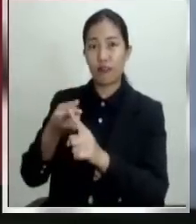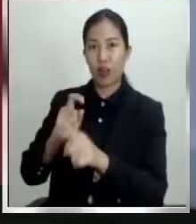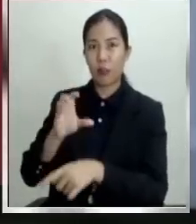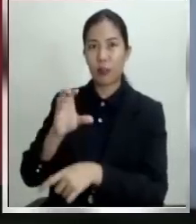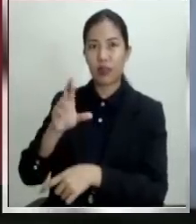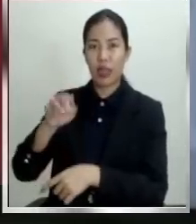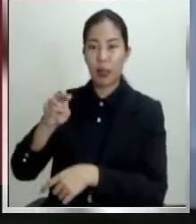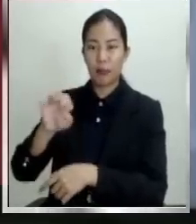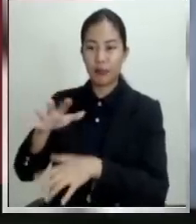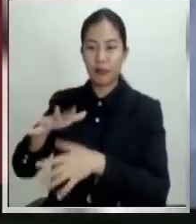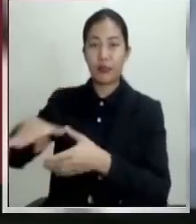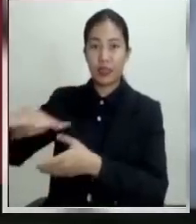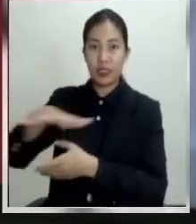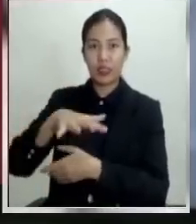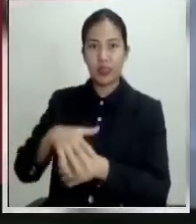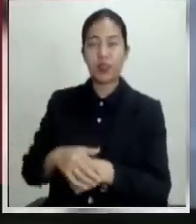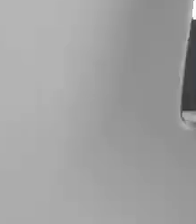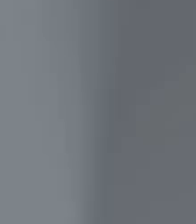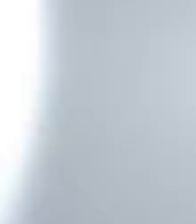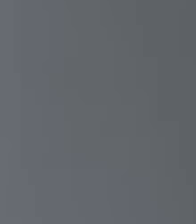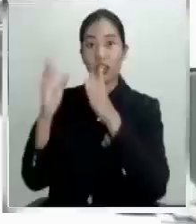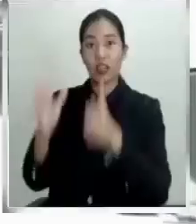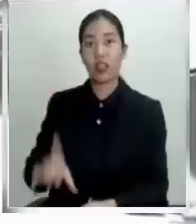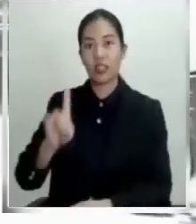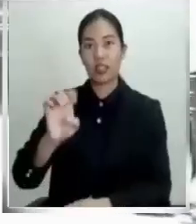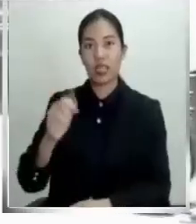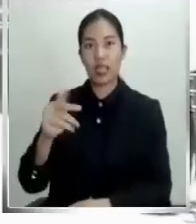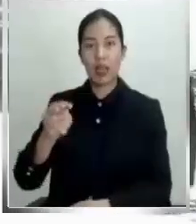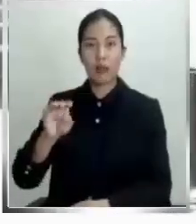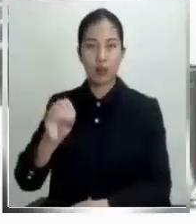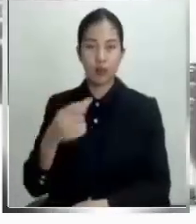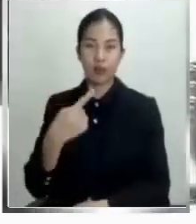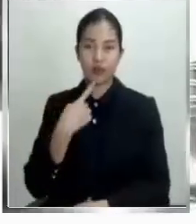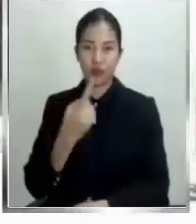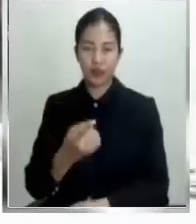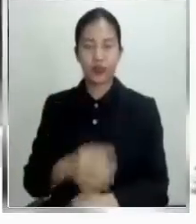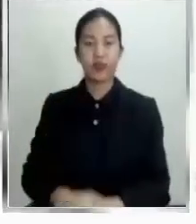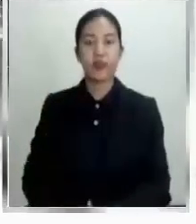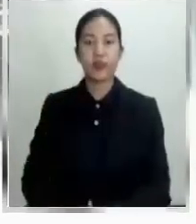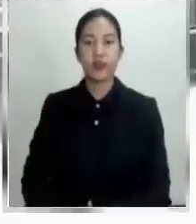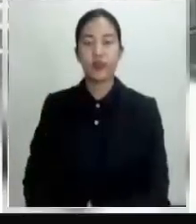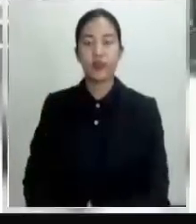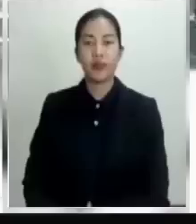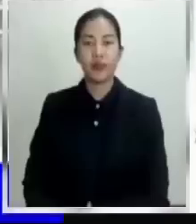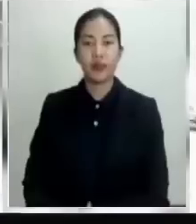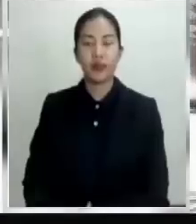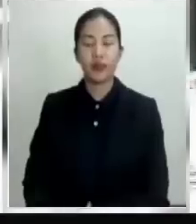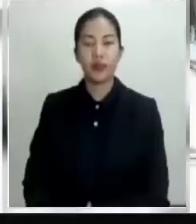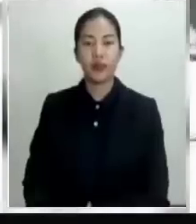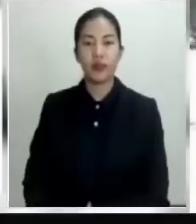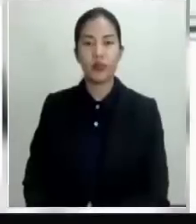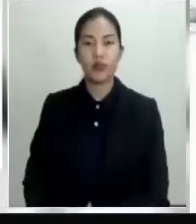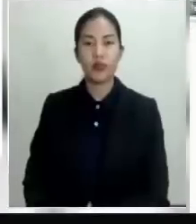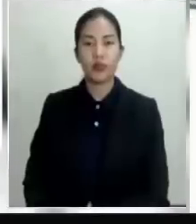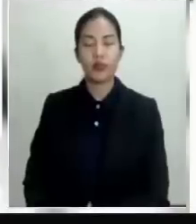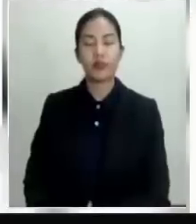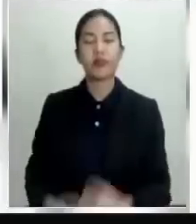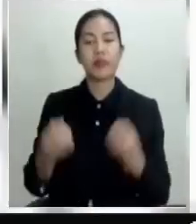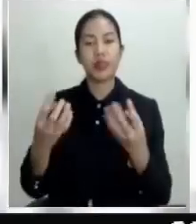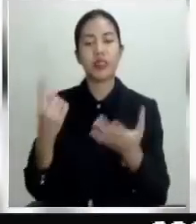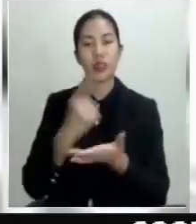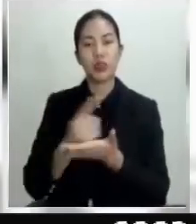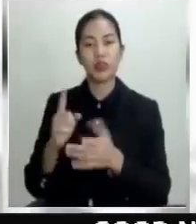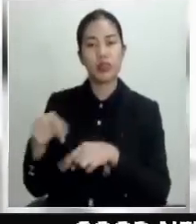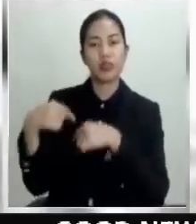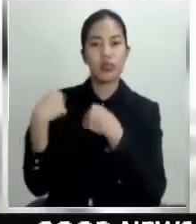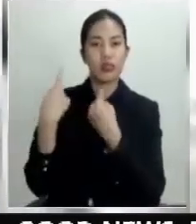Nakatutok si Salima Refran. Ilang linggo matapos magsipag baligtaran sa